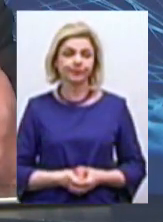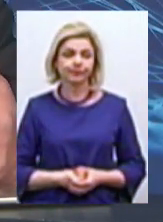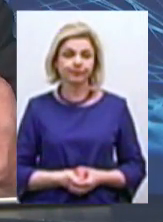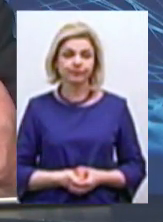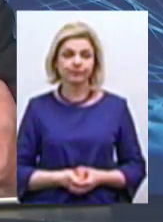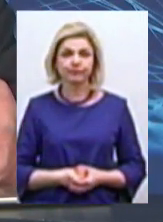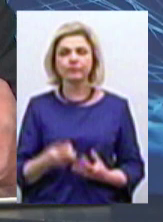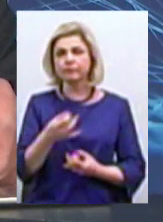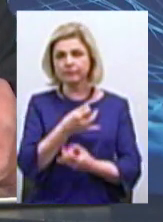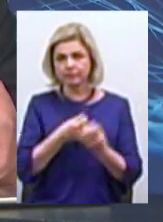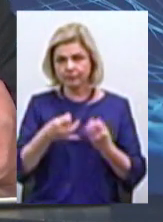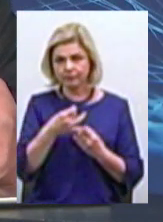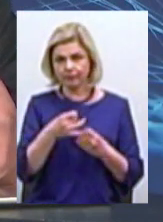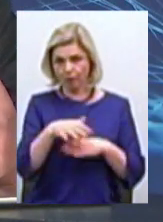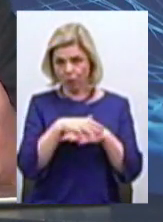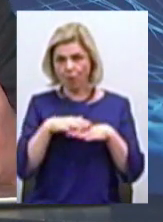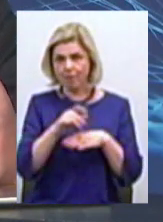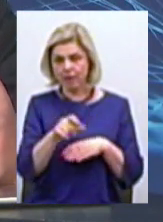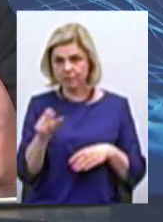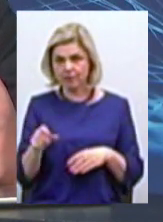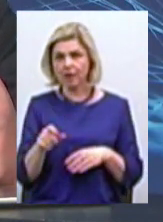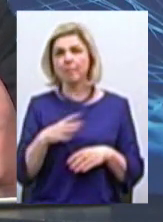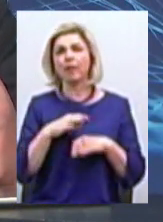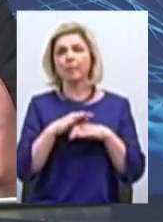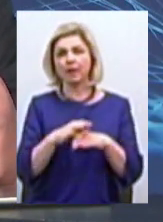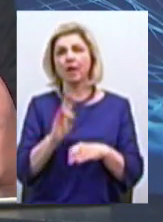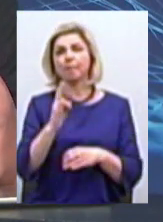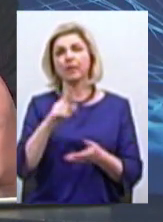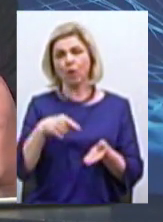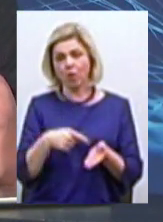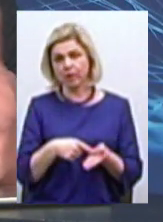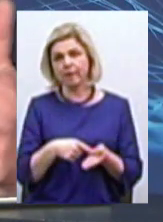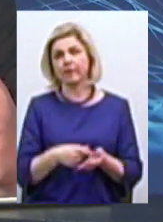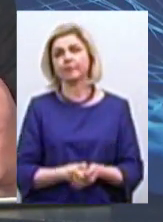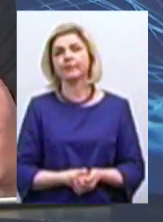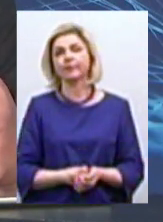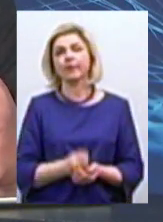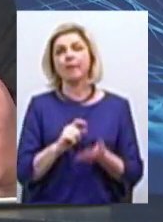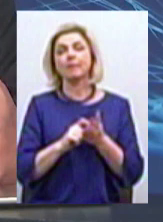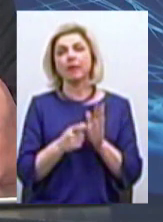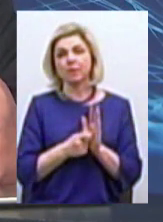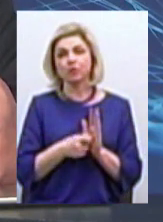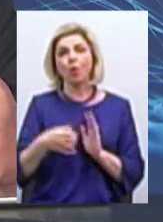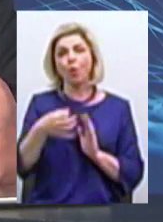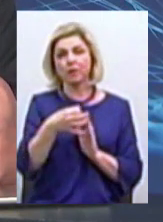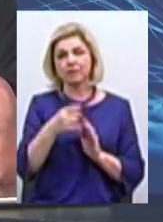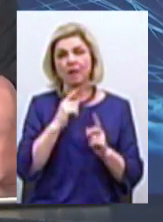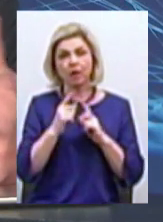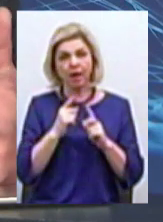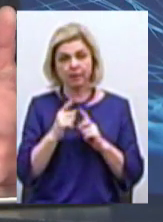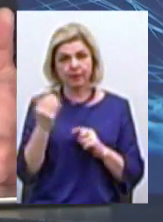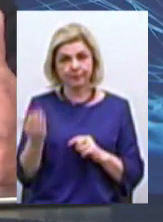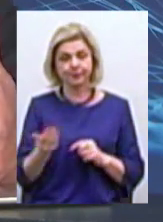велике обговорення громадське, яке відбувалося у місті Миколаєві в приміщенні обласної ради.